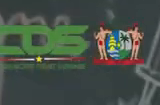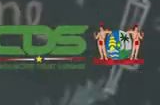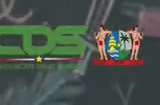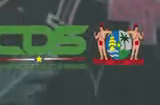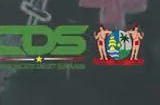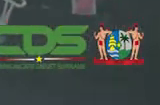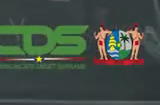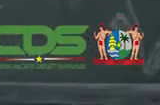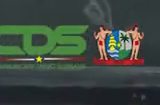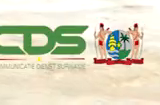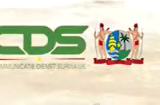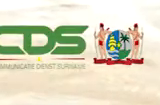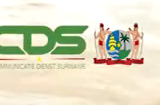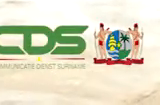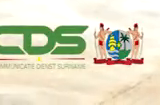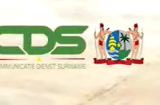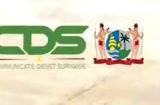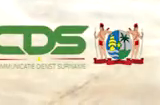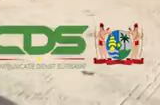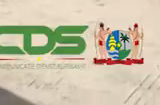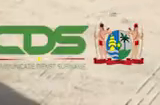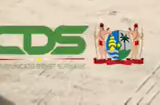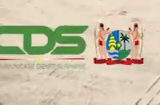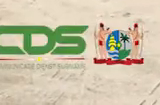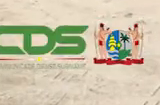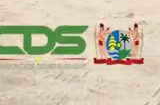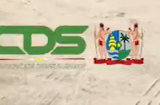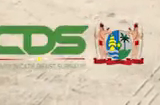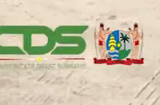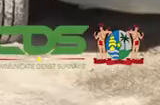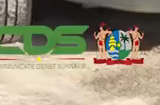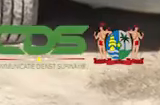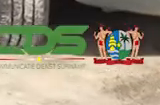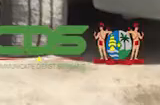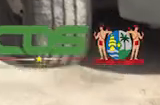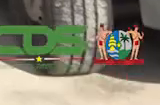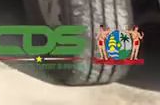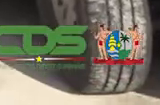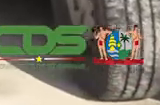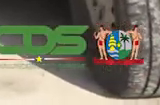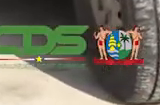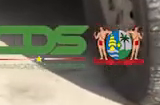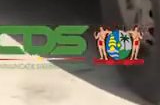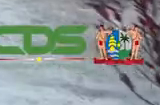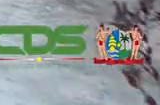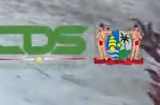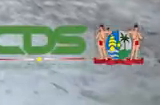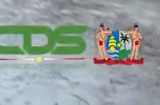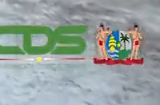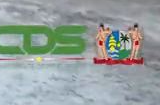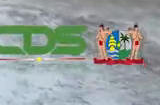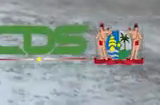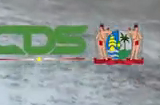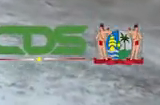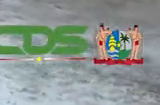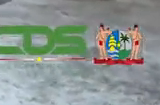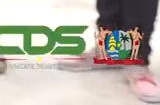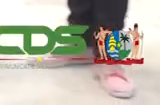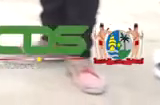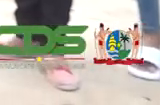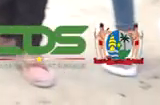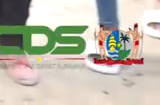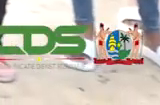De eerste vaccinatieclusterdag van het ministerie van Onderwijs, Wetenschap en Cultuur is op vrijdag